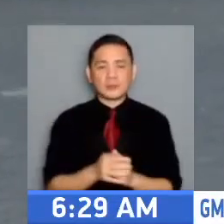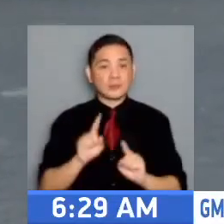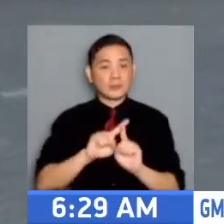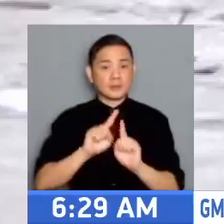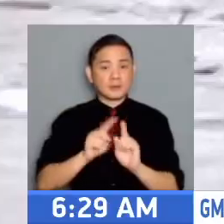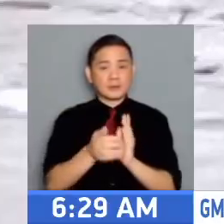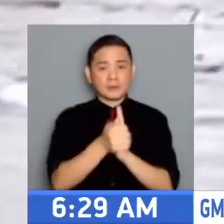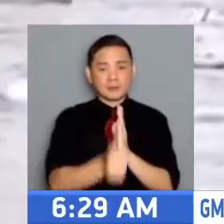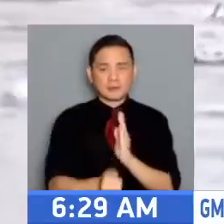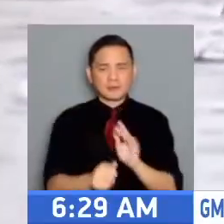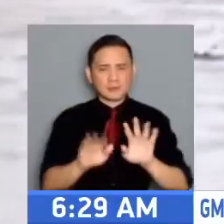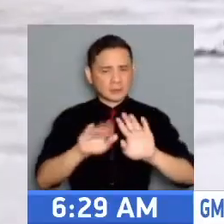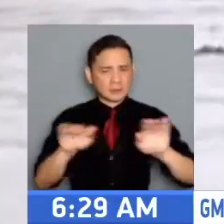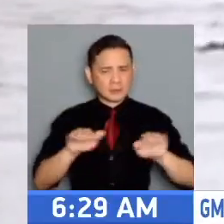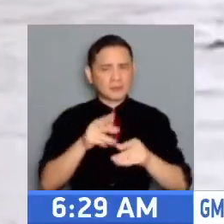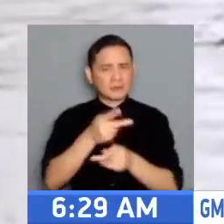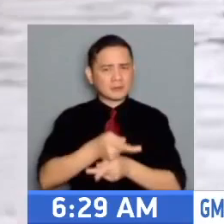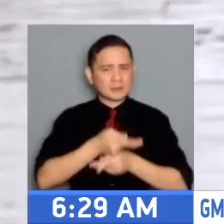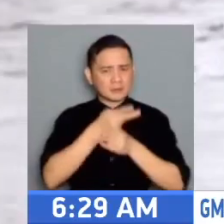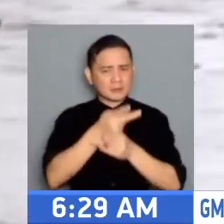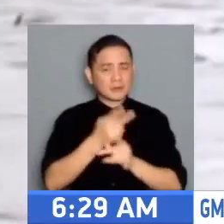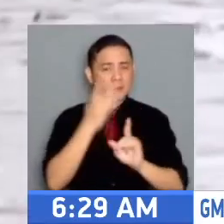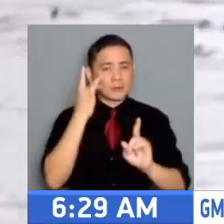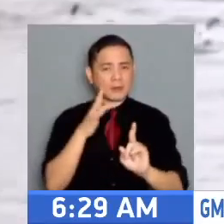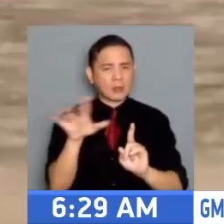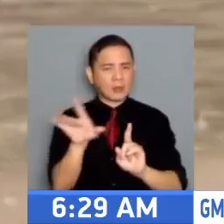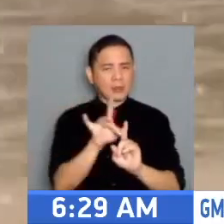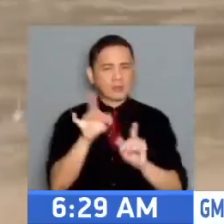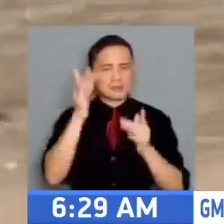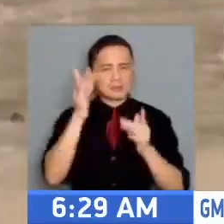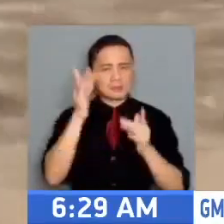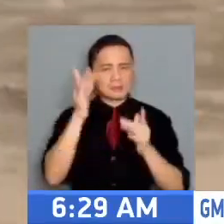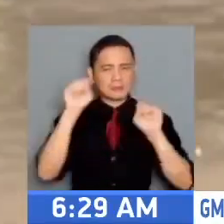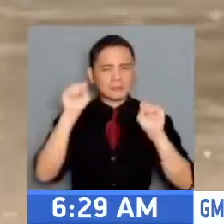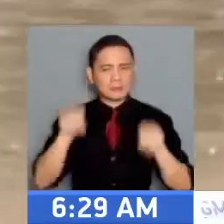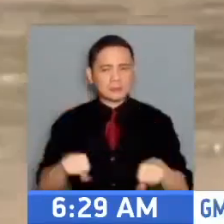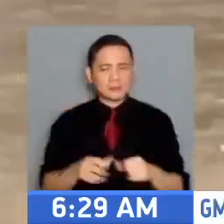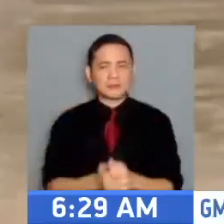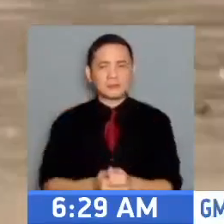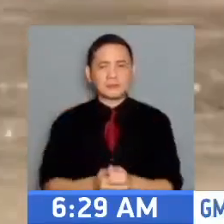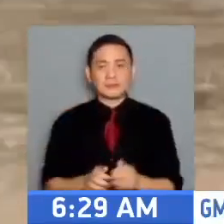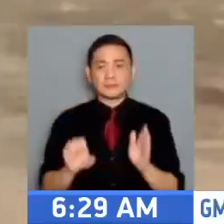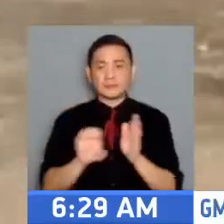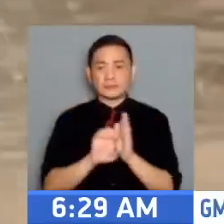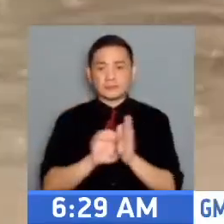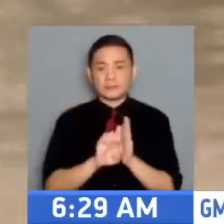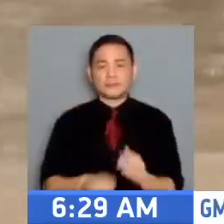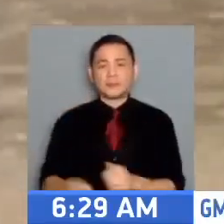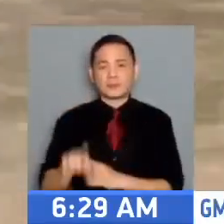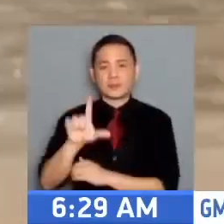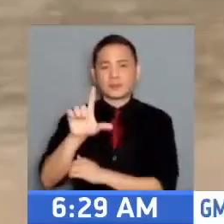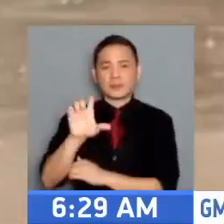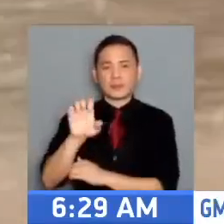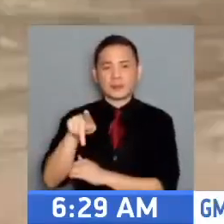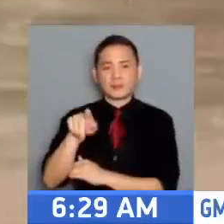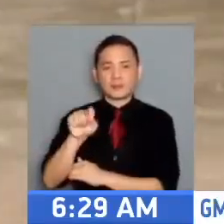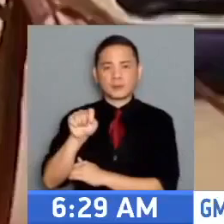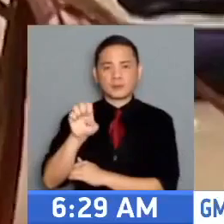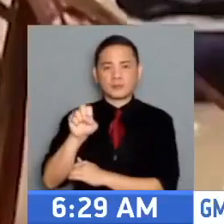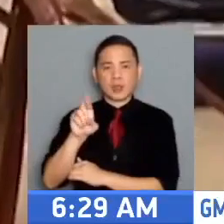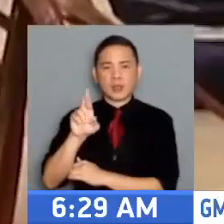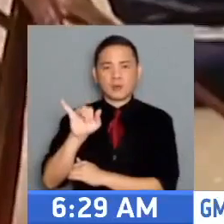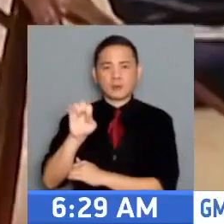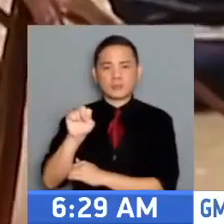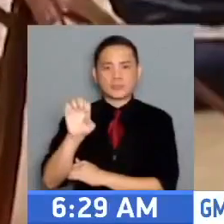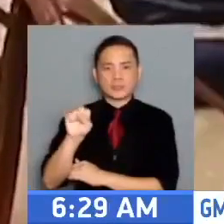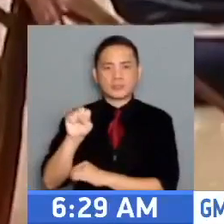mga waterborne diseases. Isa sa mga sakit na pwedeng makuha dahil sa pagbaha ang leptospirosis sa dulot ng ihi ng mga daga.